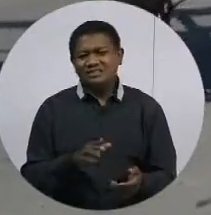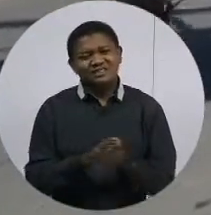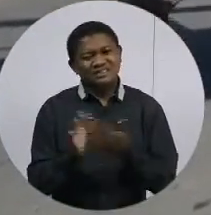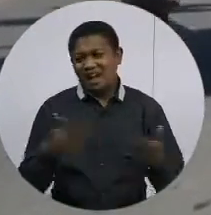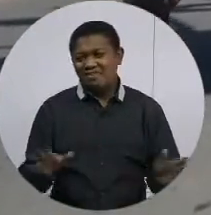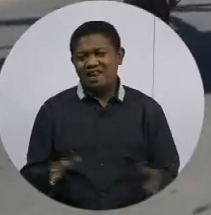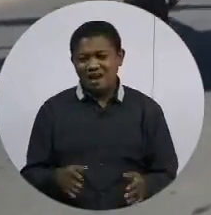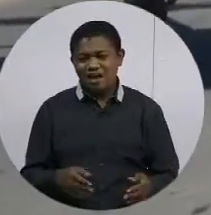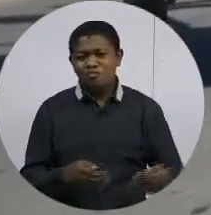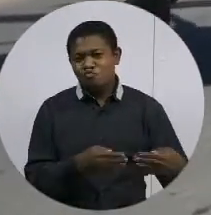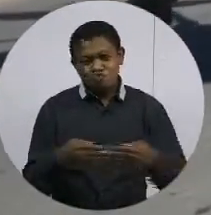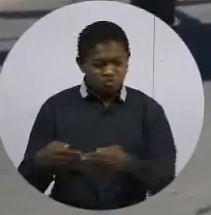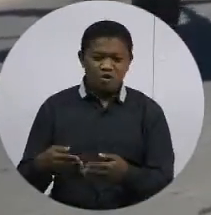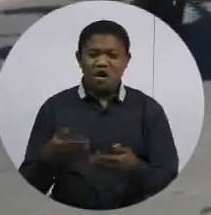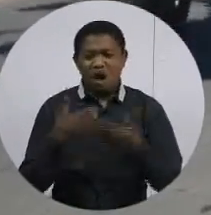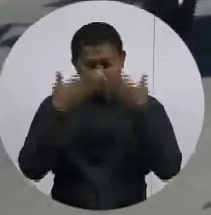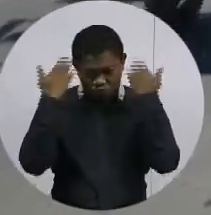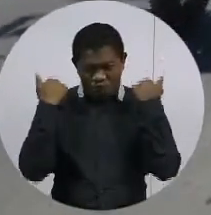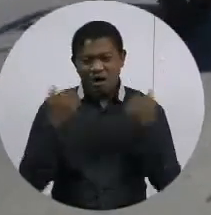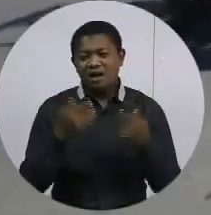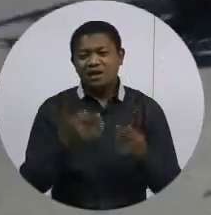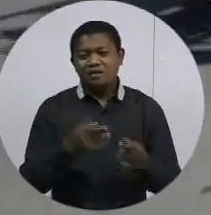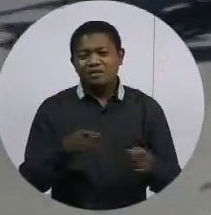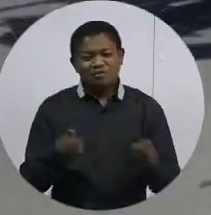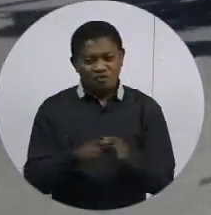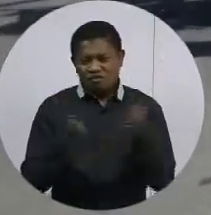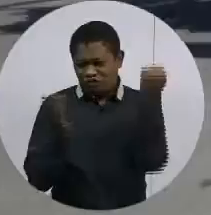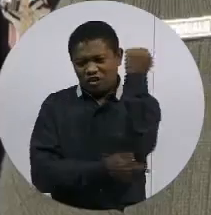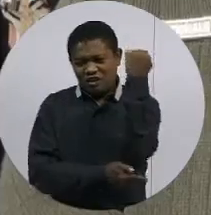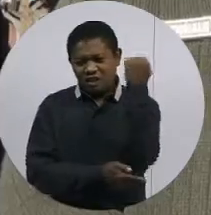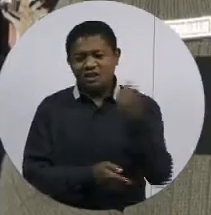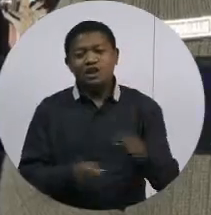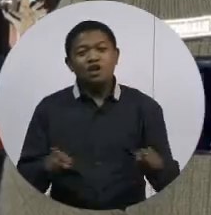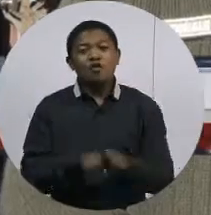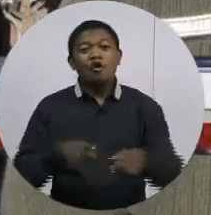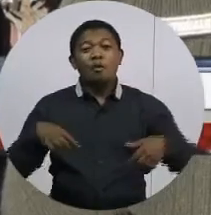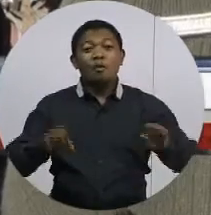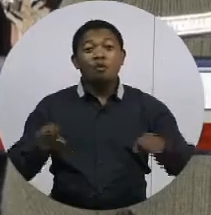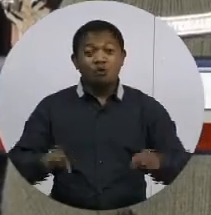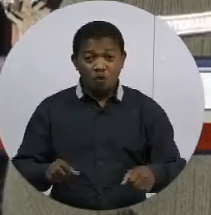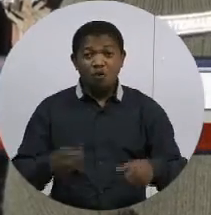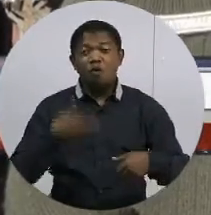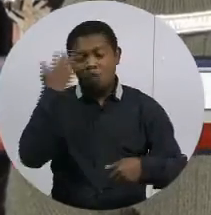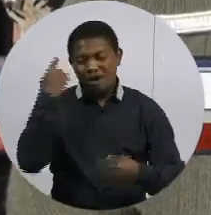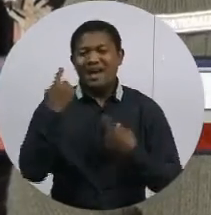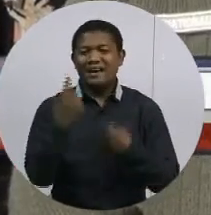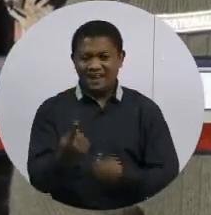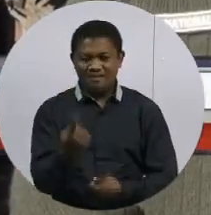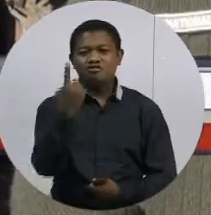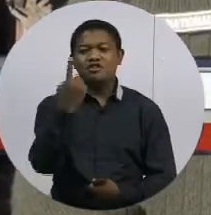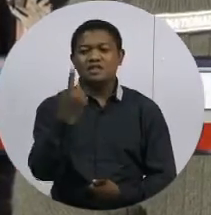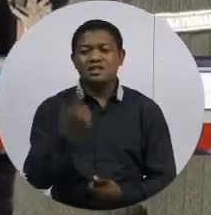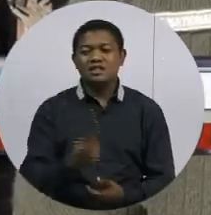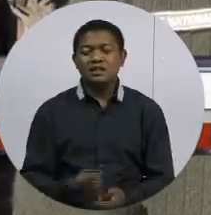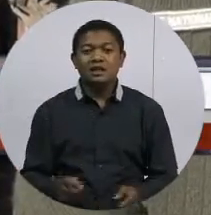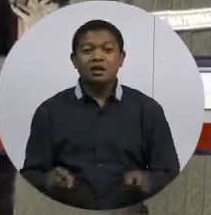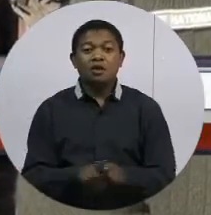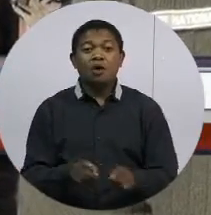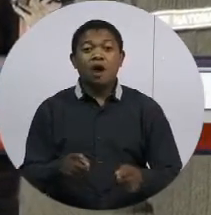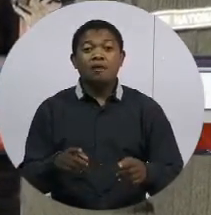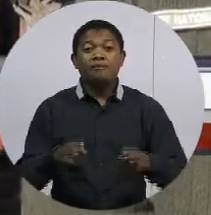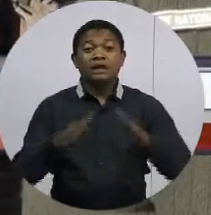olona dia sazinay a ny moto a dia raha ihany no mitangina azy. Ny fivarotana akoatra